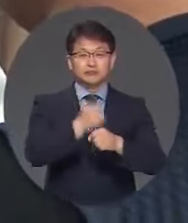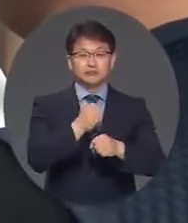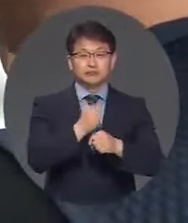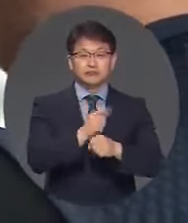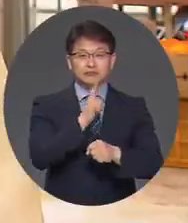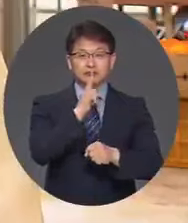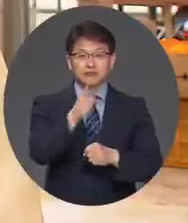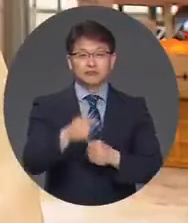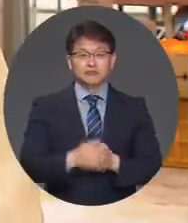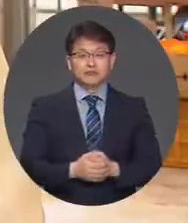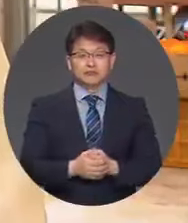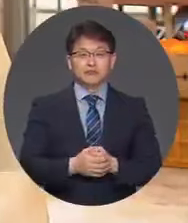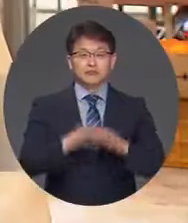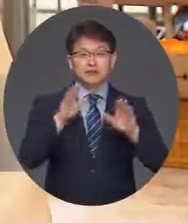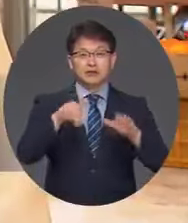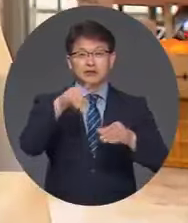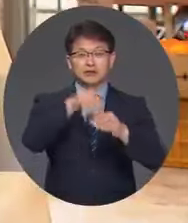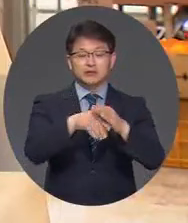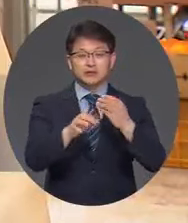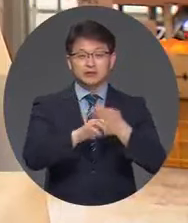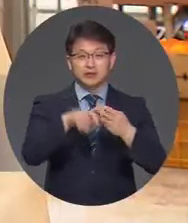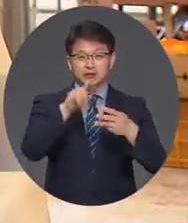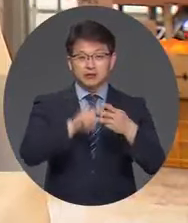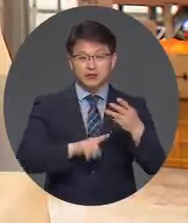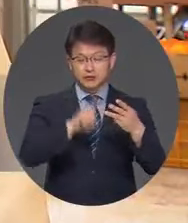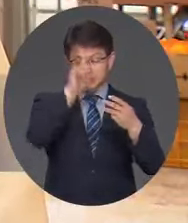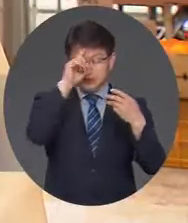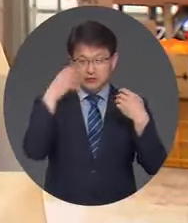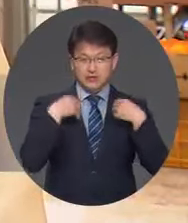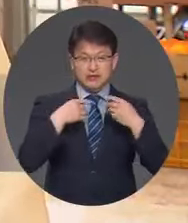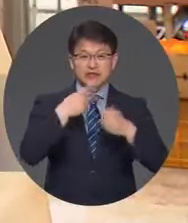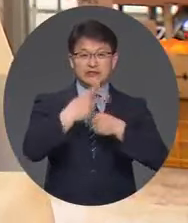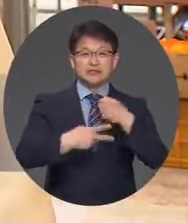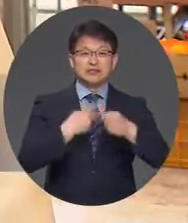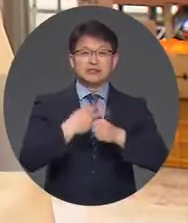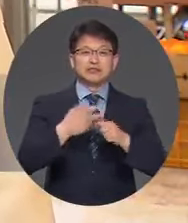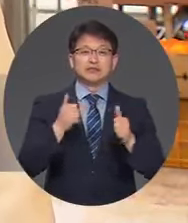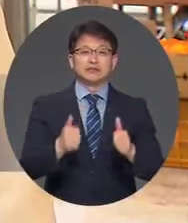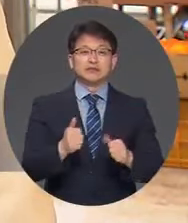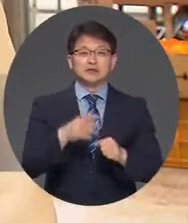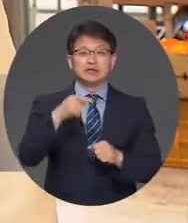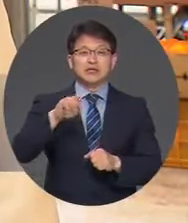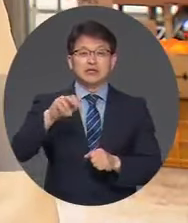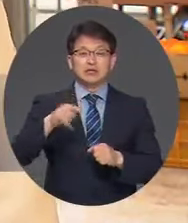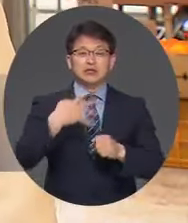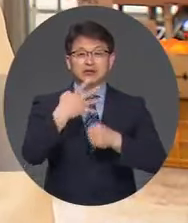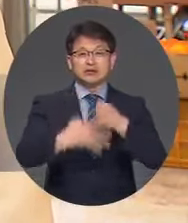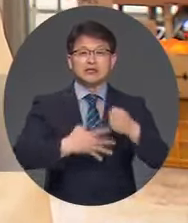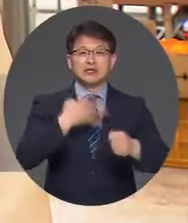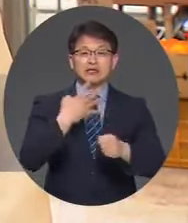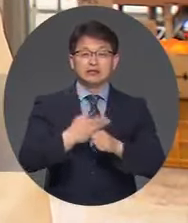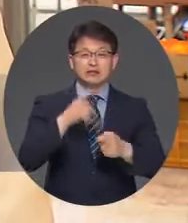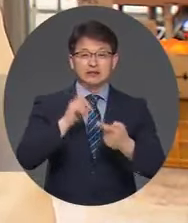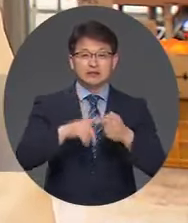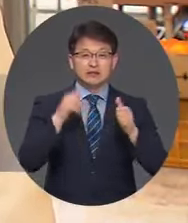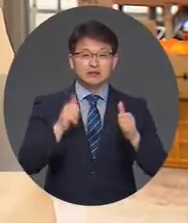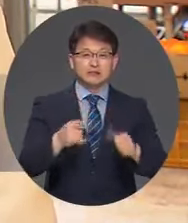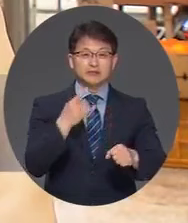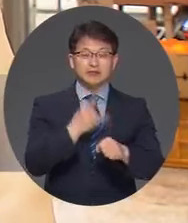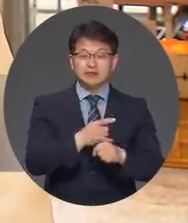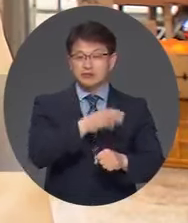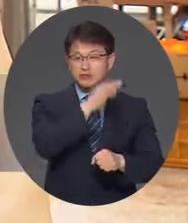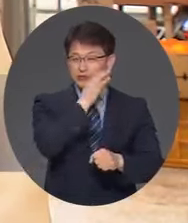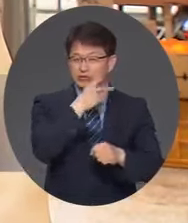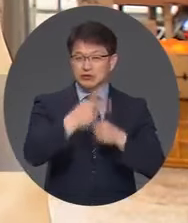공약했습니다. 이번 선거는 윤석열 정권 2년을 심판하고 강기현 의원 4년을 심판해서